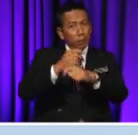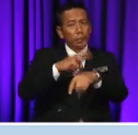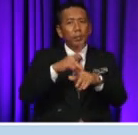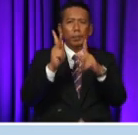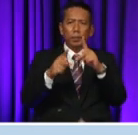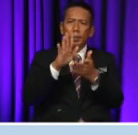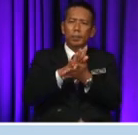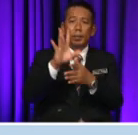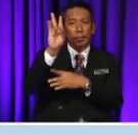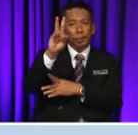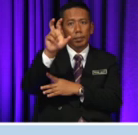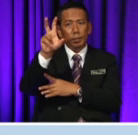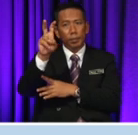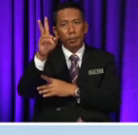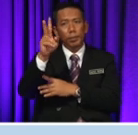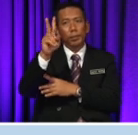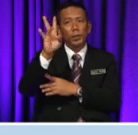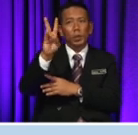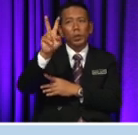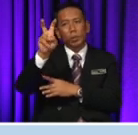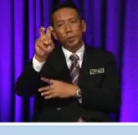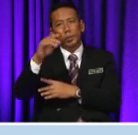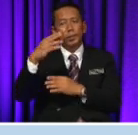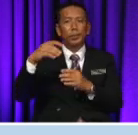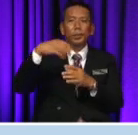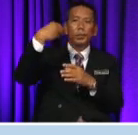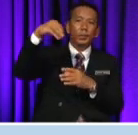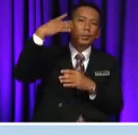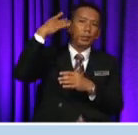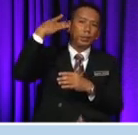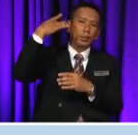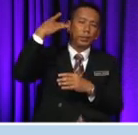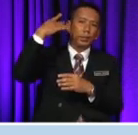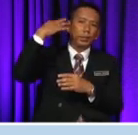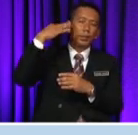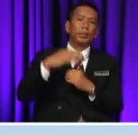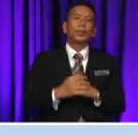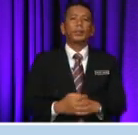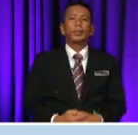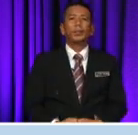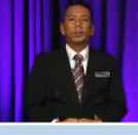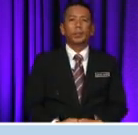720 berbunyi Oke jadi 720 berbunyi Jangan pula